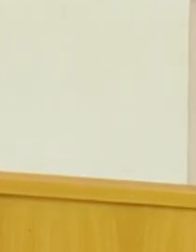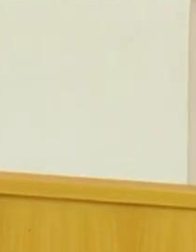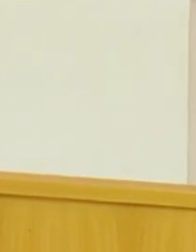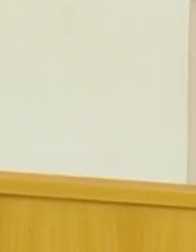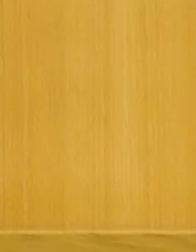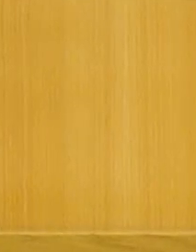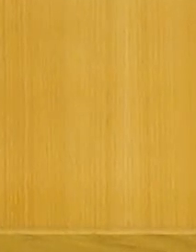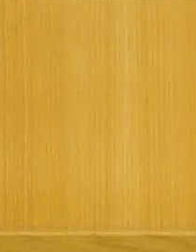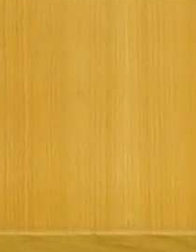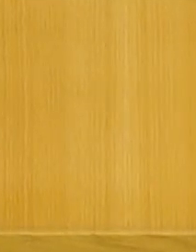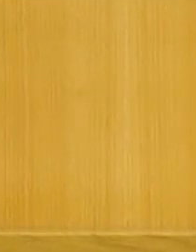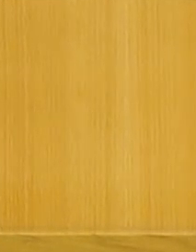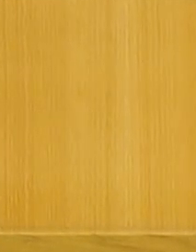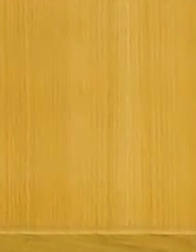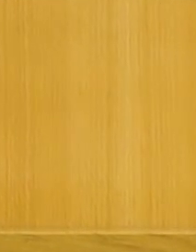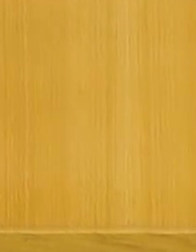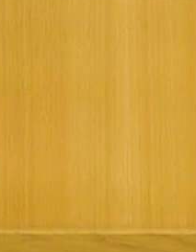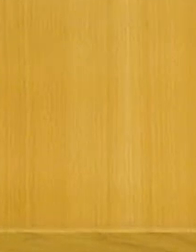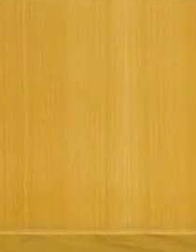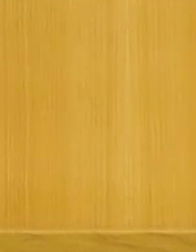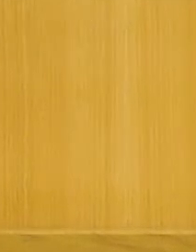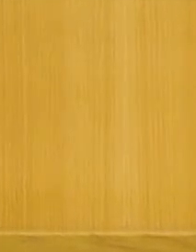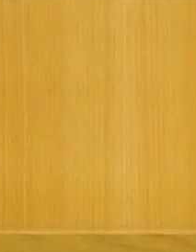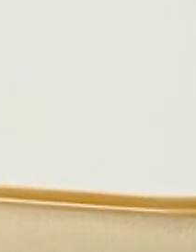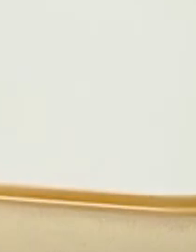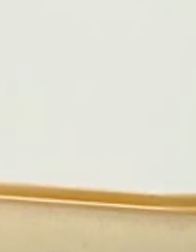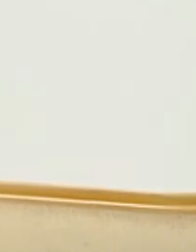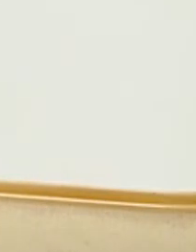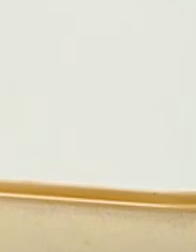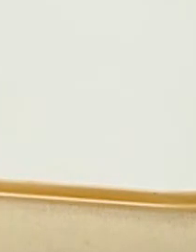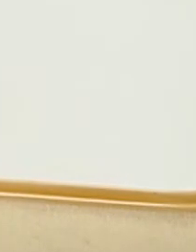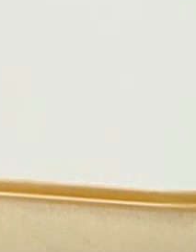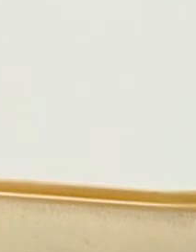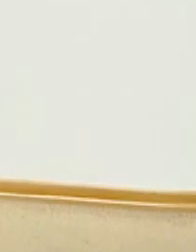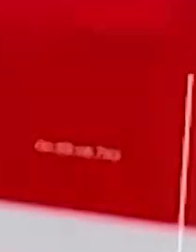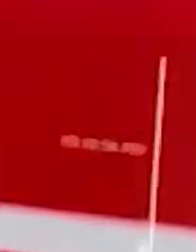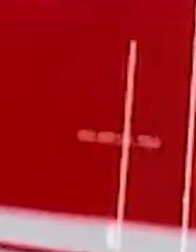პლენარულ სხდომაზე დაგეგმილია პრემიერ-მინისტრის ყოველწლიური ანგარიშის მოსმენაც.